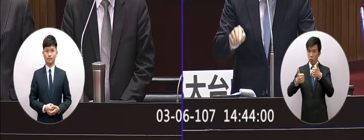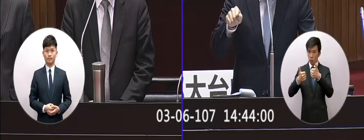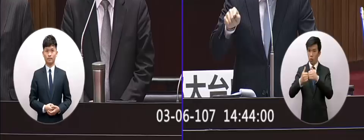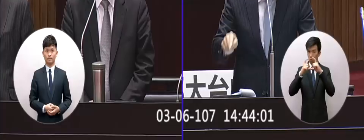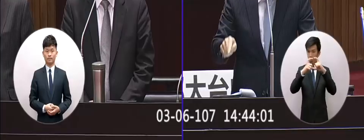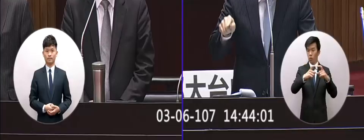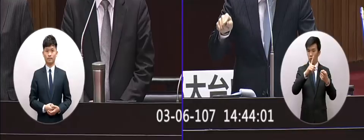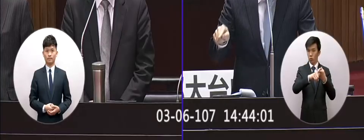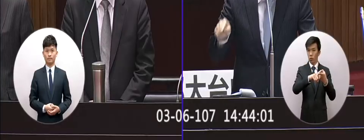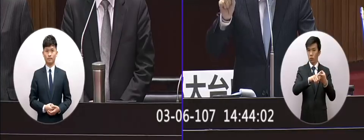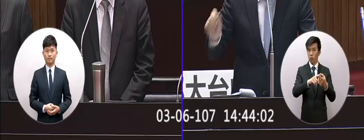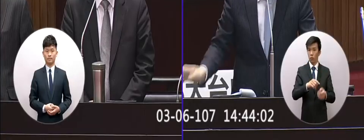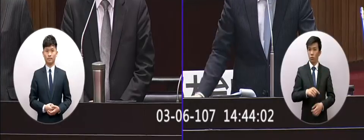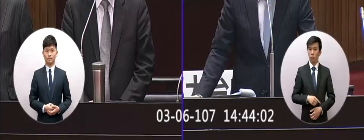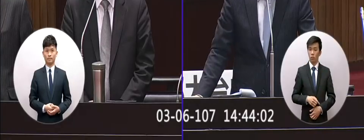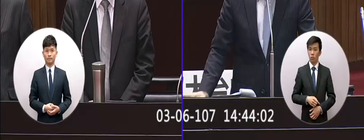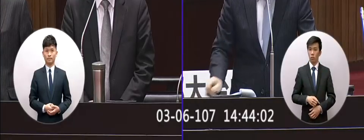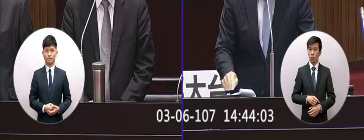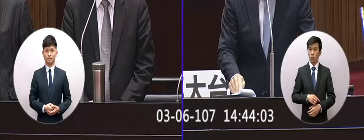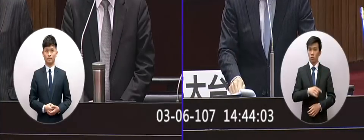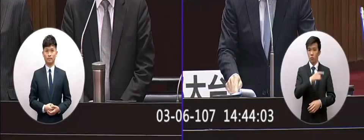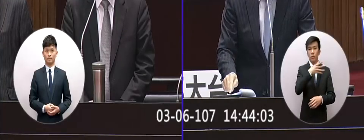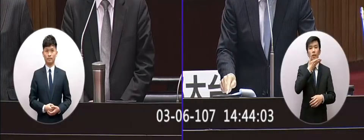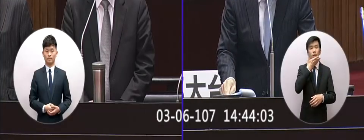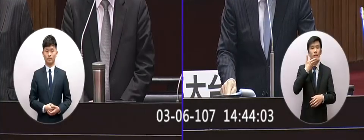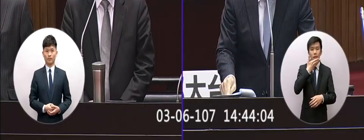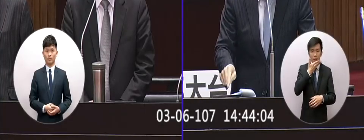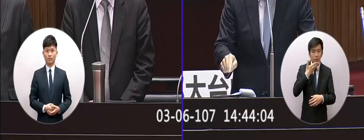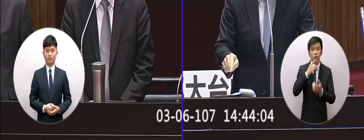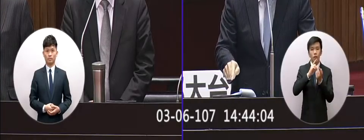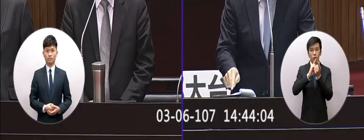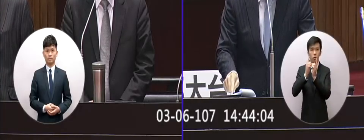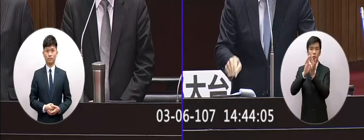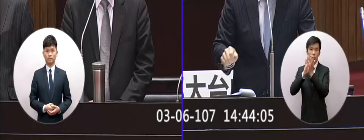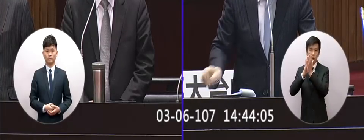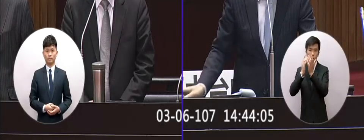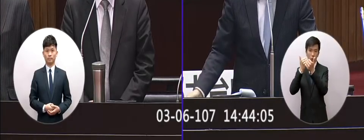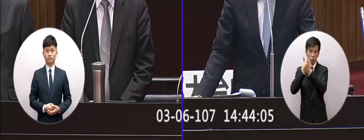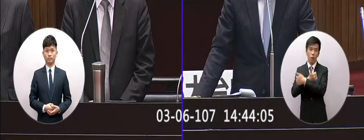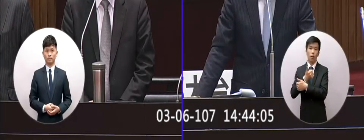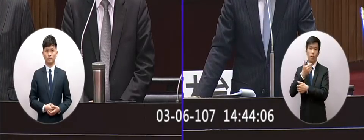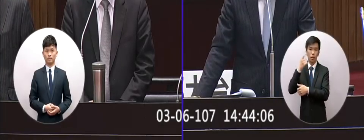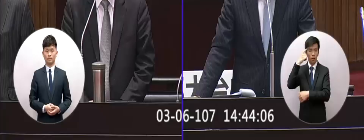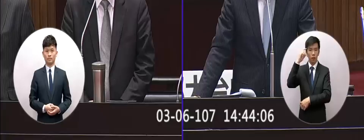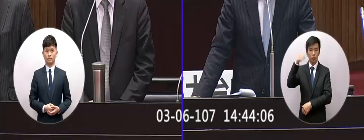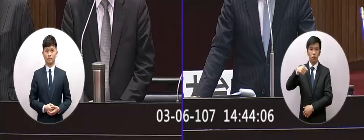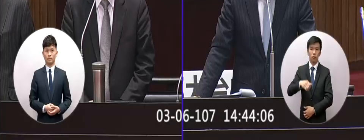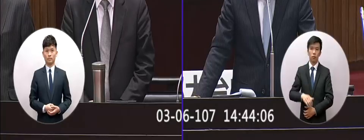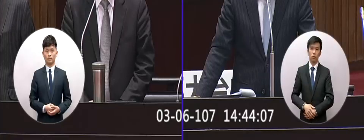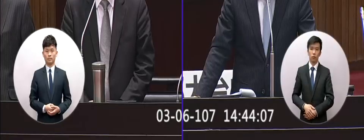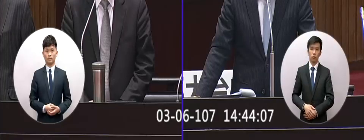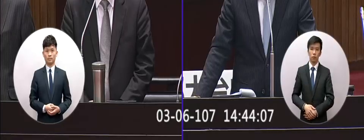以利益换取认同，这句话的背后在告诉国人什么事情？